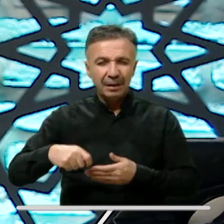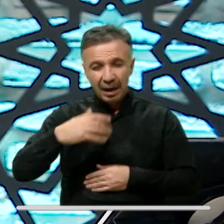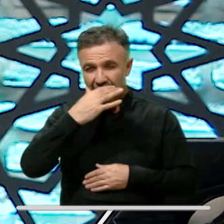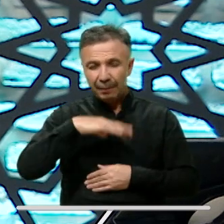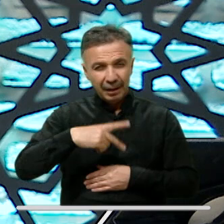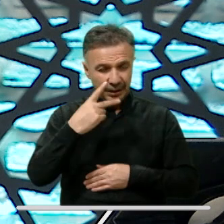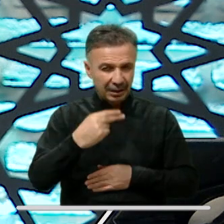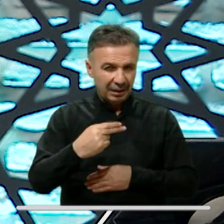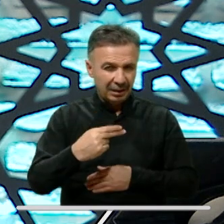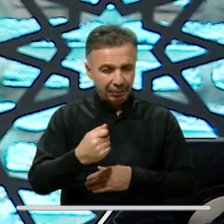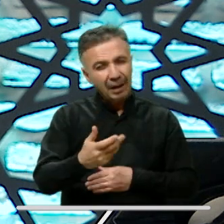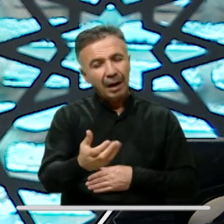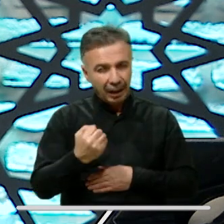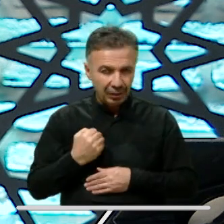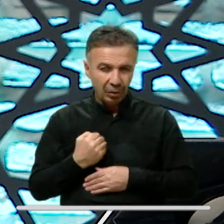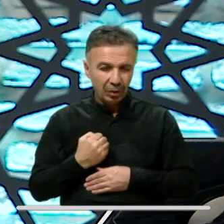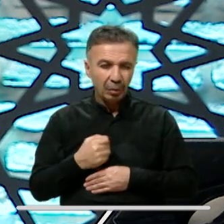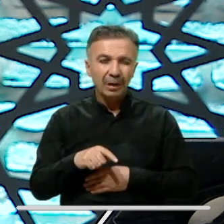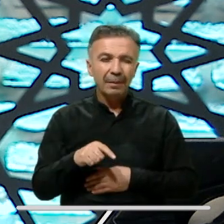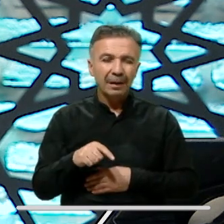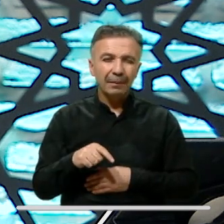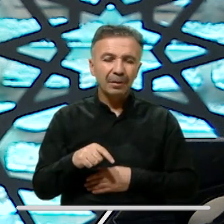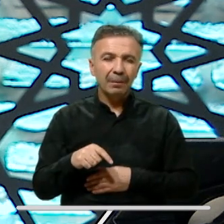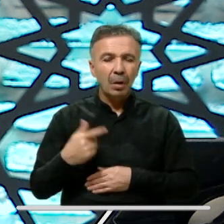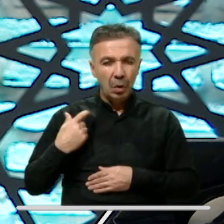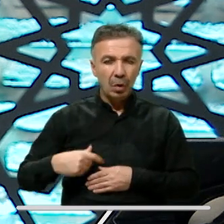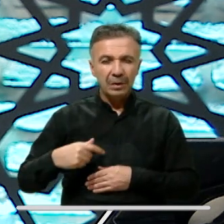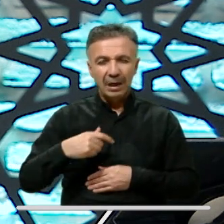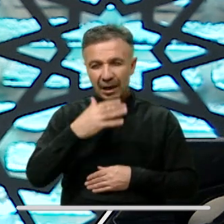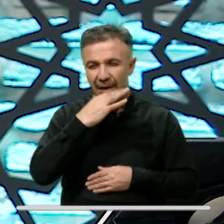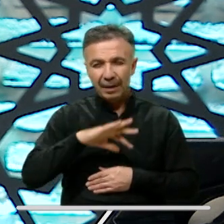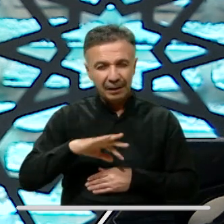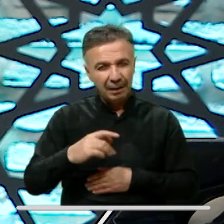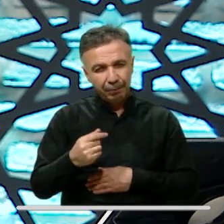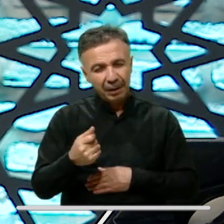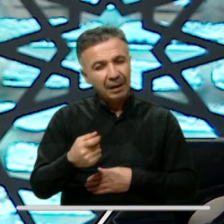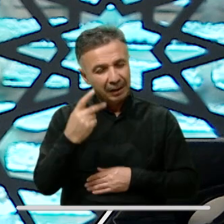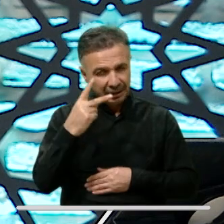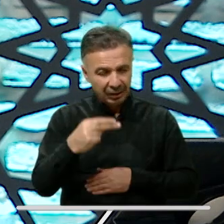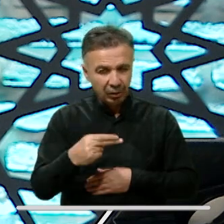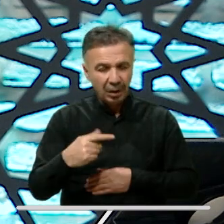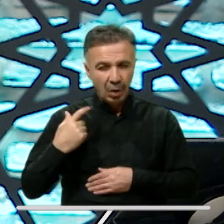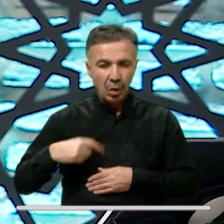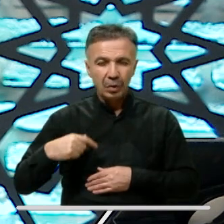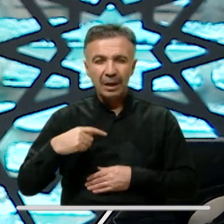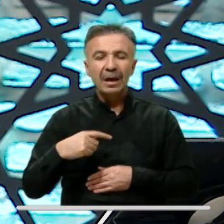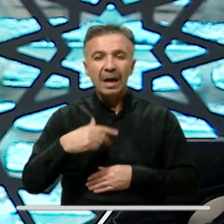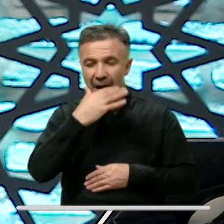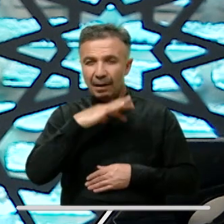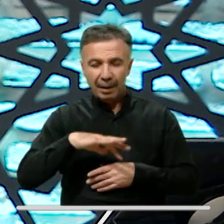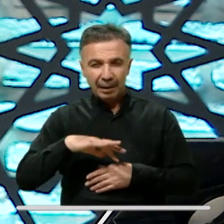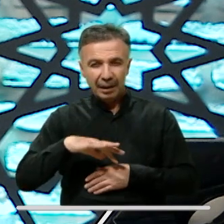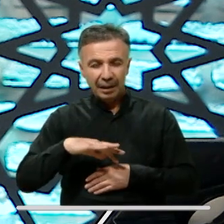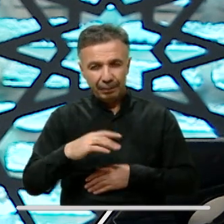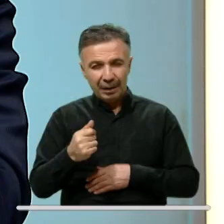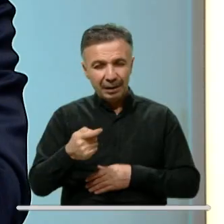alınmakta. Bununla beraber bir de bireysel emeklilik kesintisi yapılmakta. Bireysel emeklilik caiz midir? Bu konuda hocam